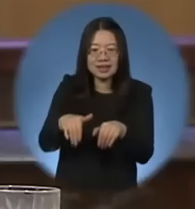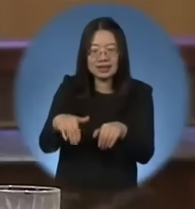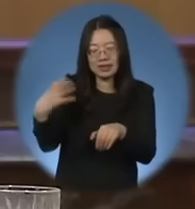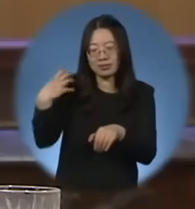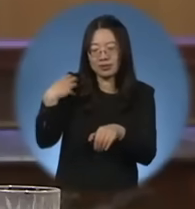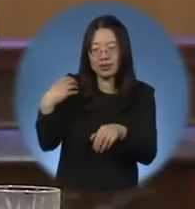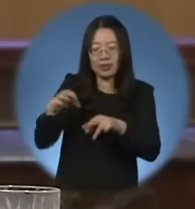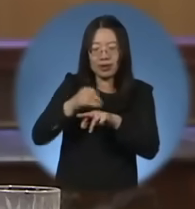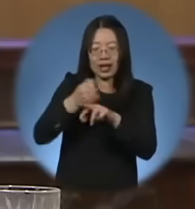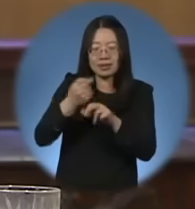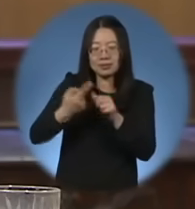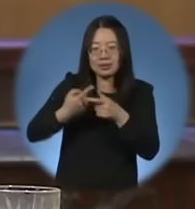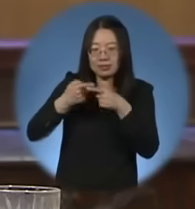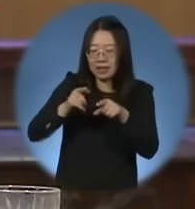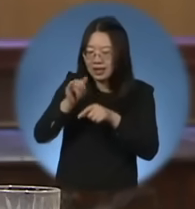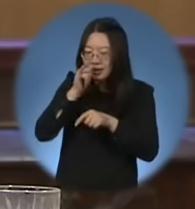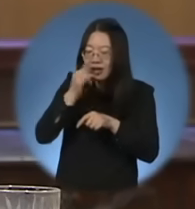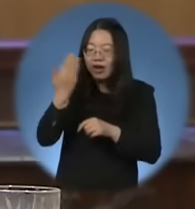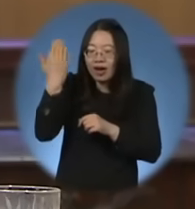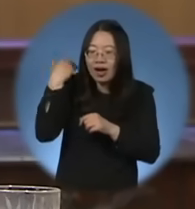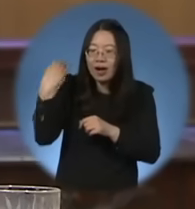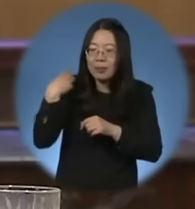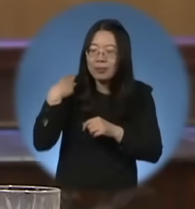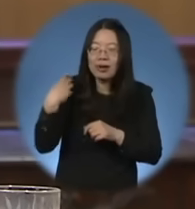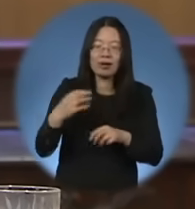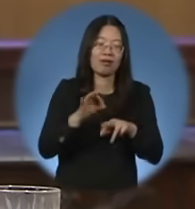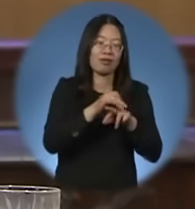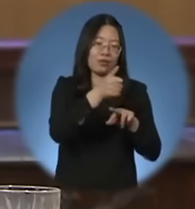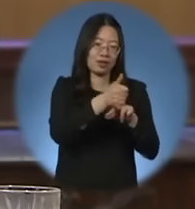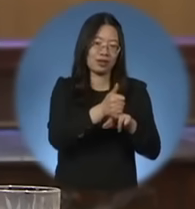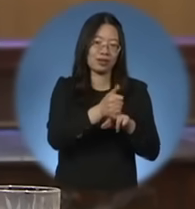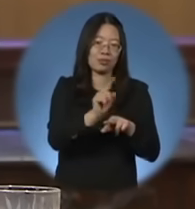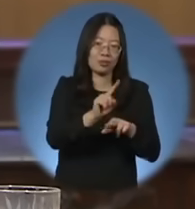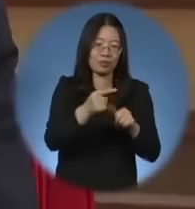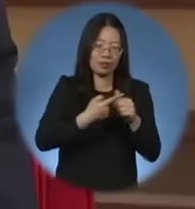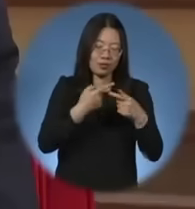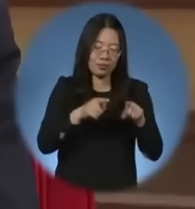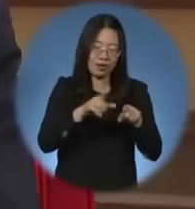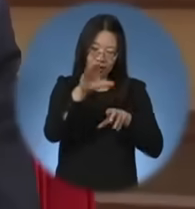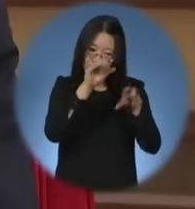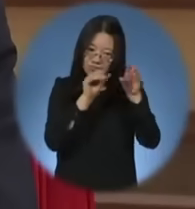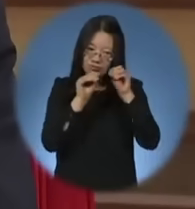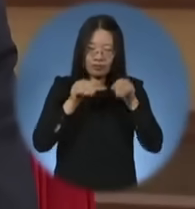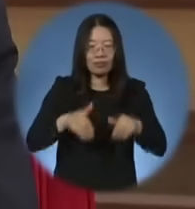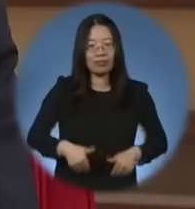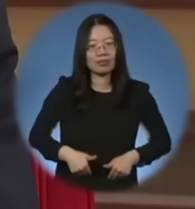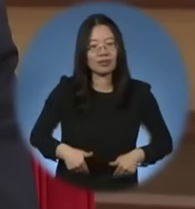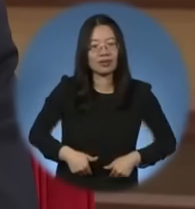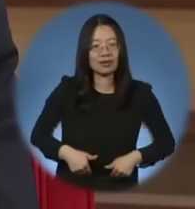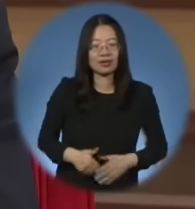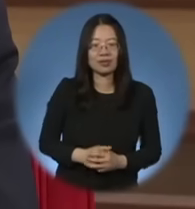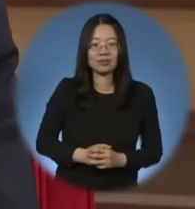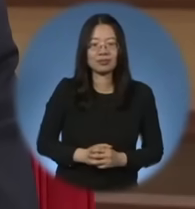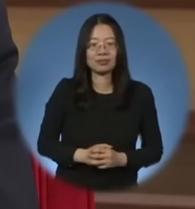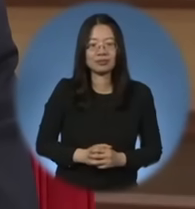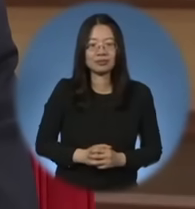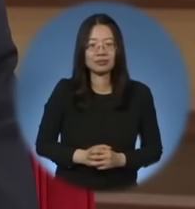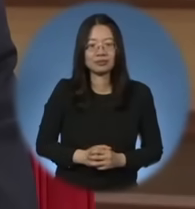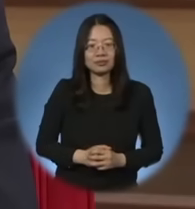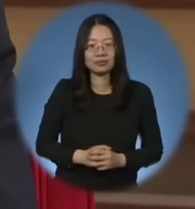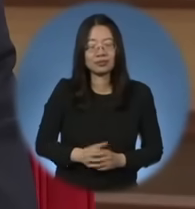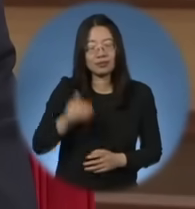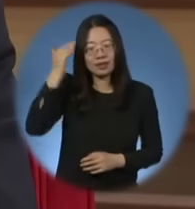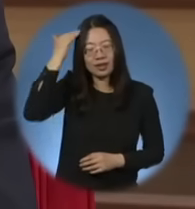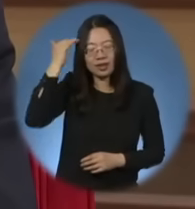왕을 비판하는 거죠 그죠 무요 그 당시 그랬죠 또 왕이 그 비평을 틀어 줘야 되는 거예요 그